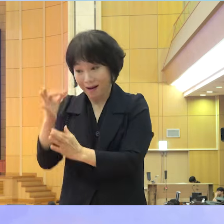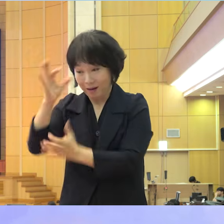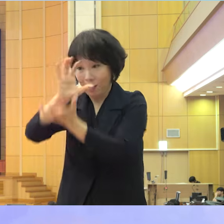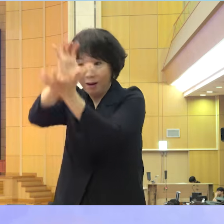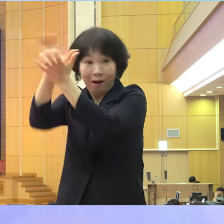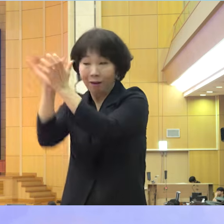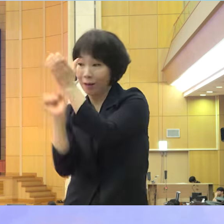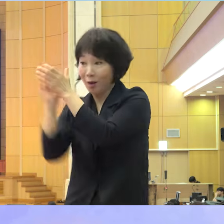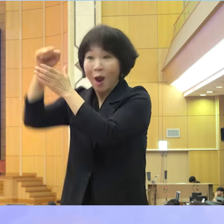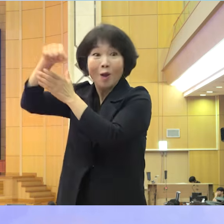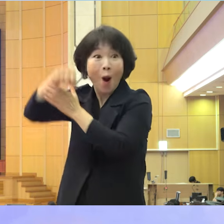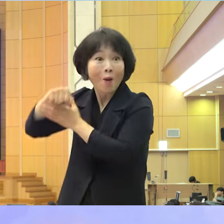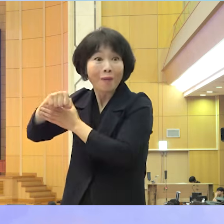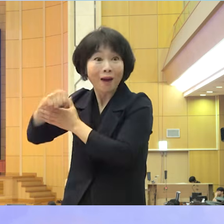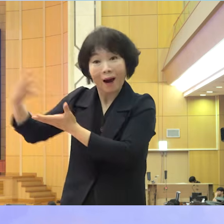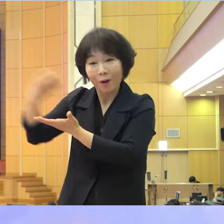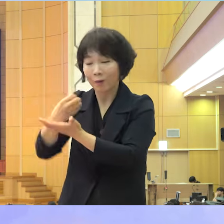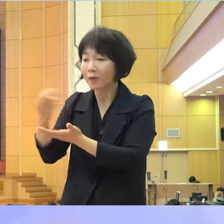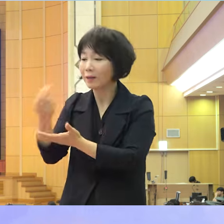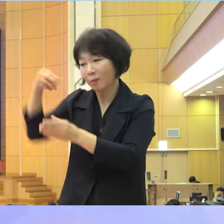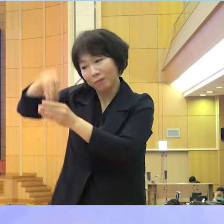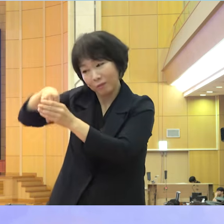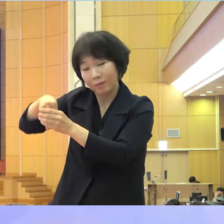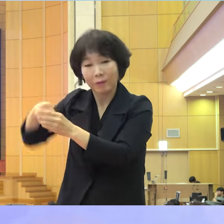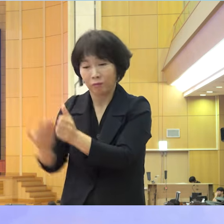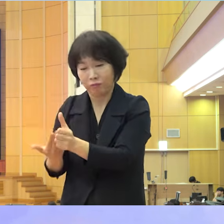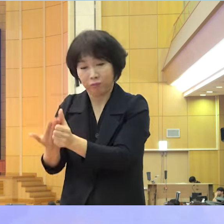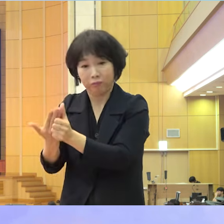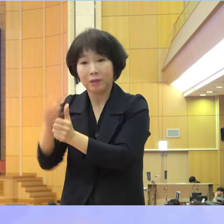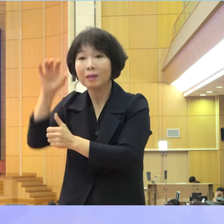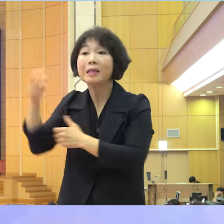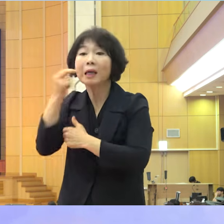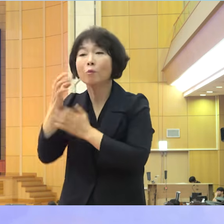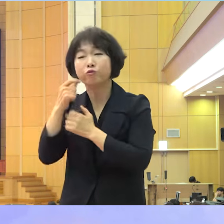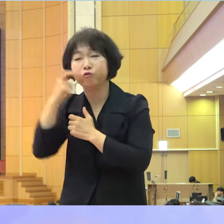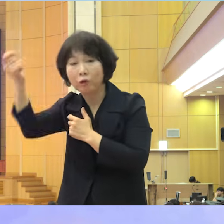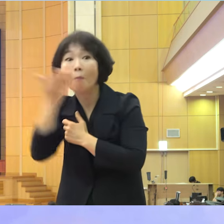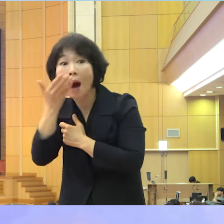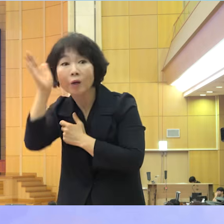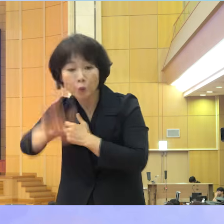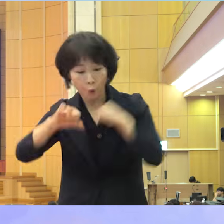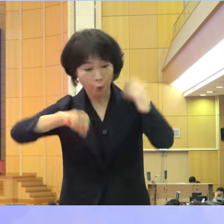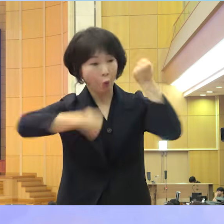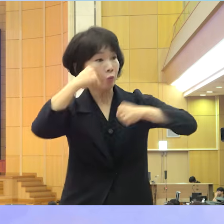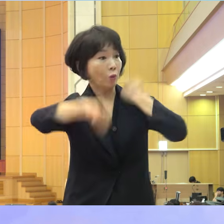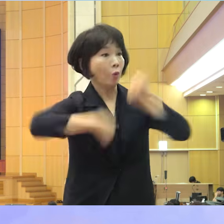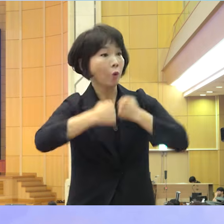살고, 이렇게 계속 생명을 유지하고 살지요. 동물도 방금 말했듯이